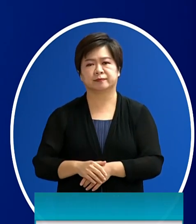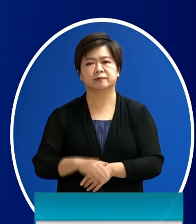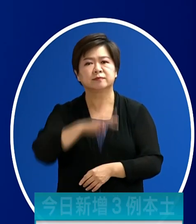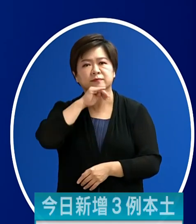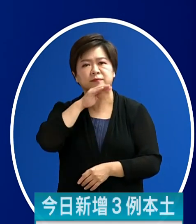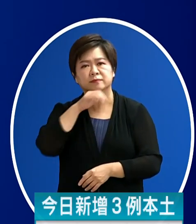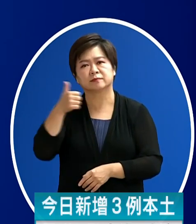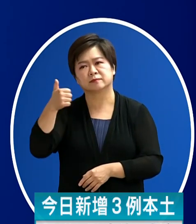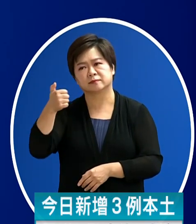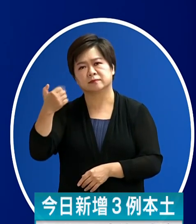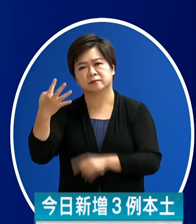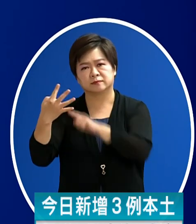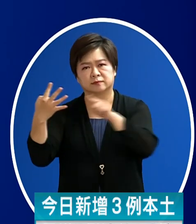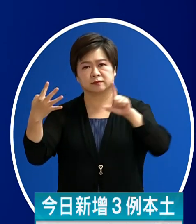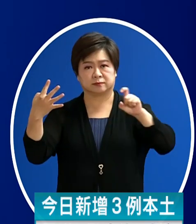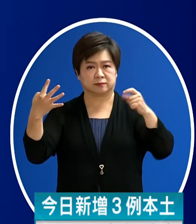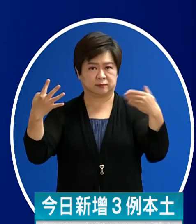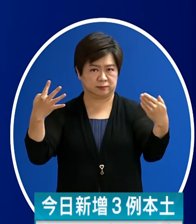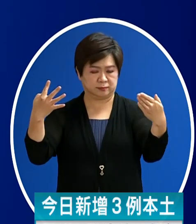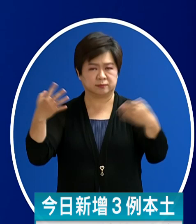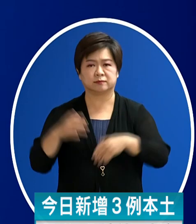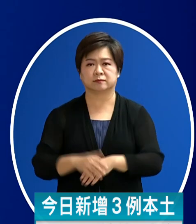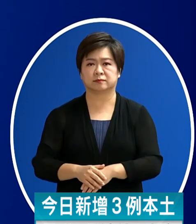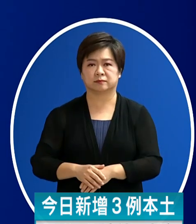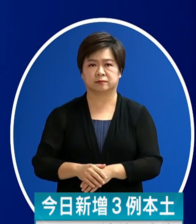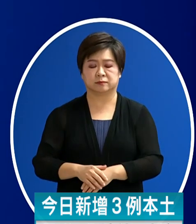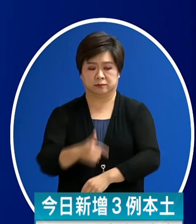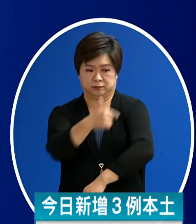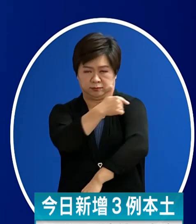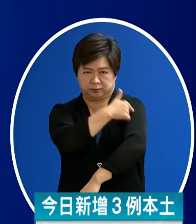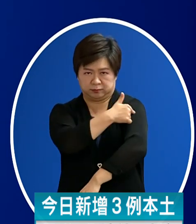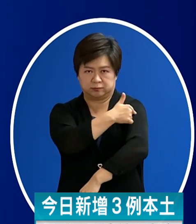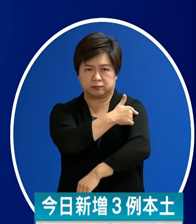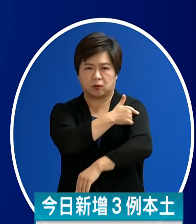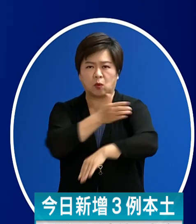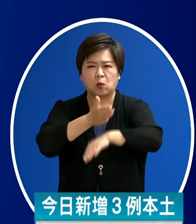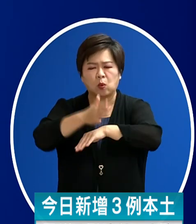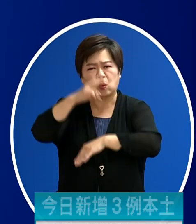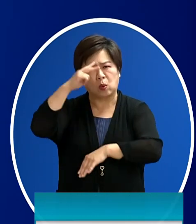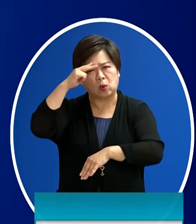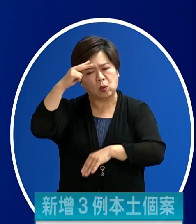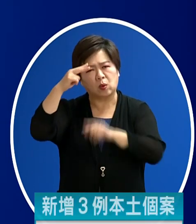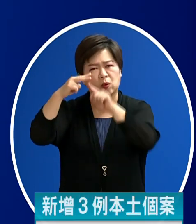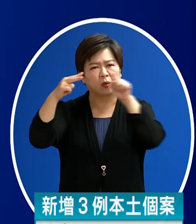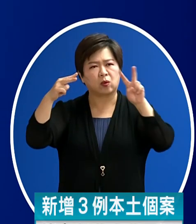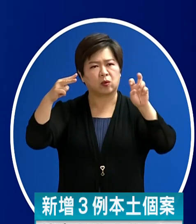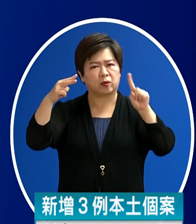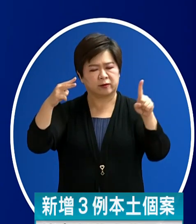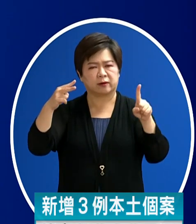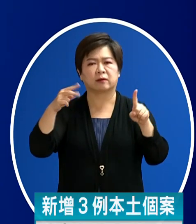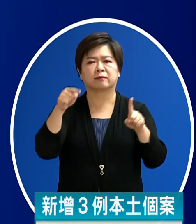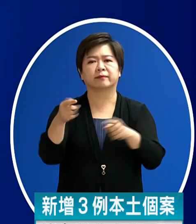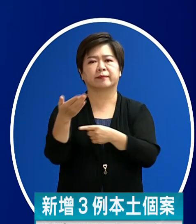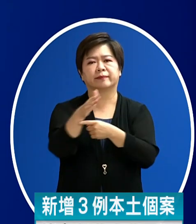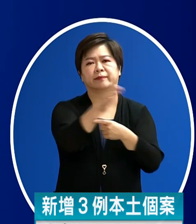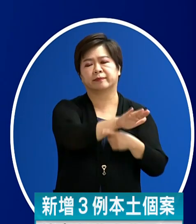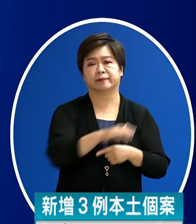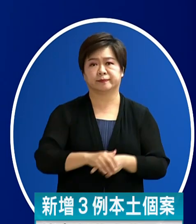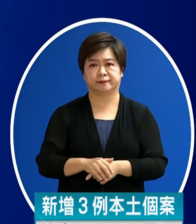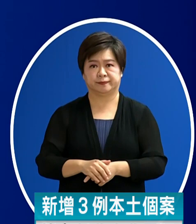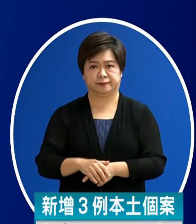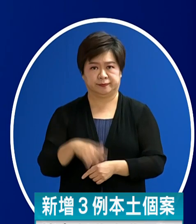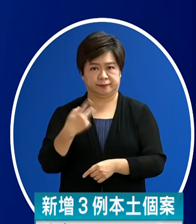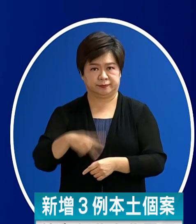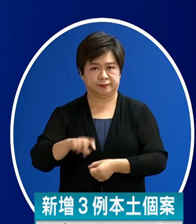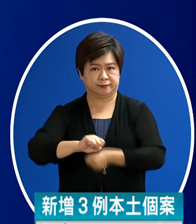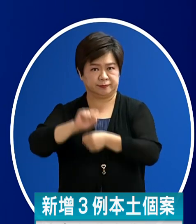在54岁到69岁之间，那是疫苗接种后的2天到21天之间发生。那另外同期间